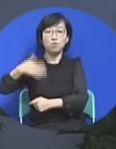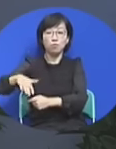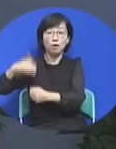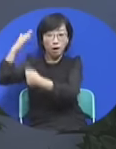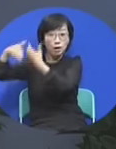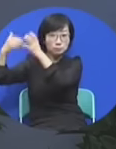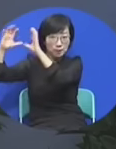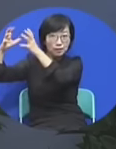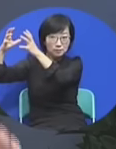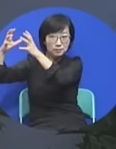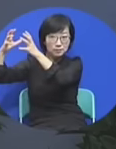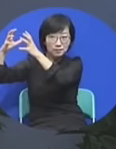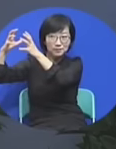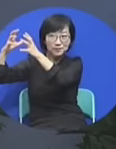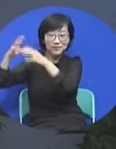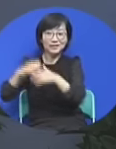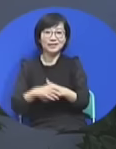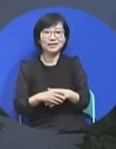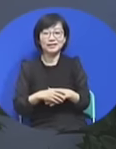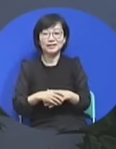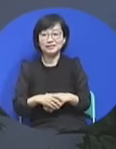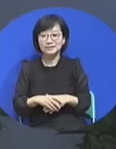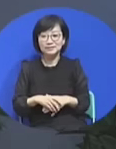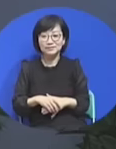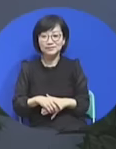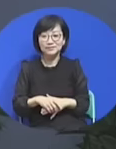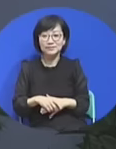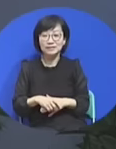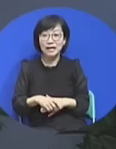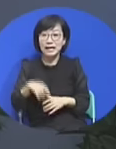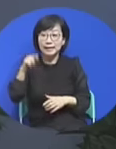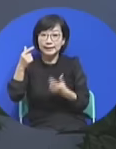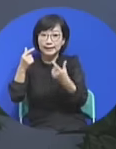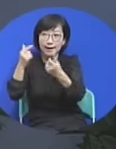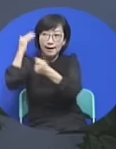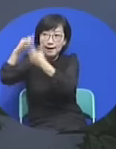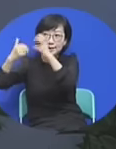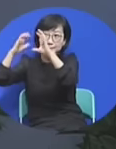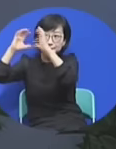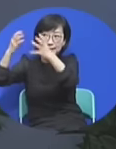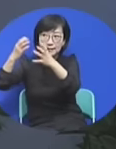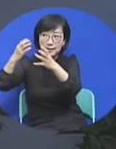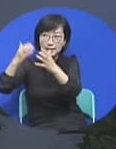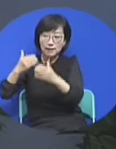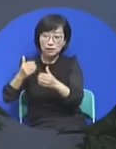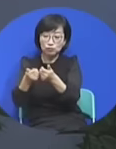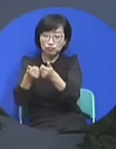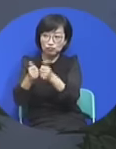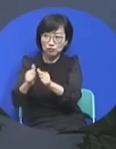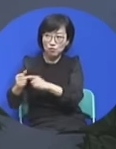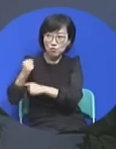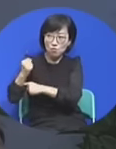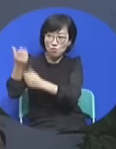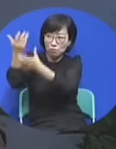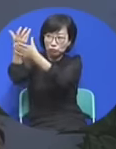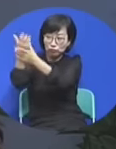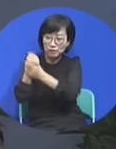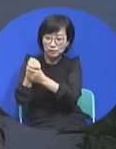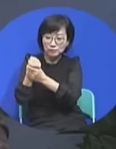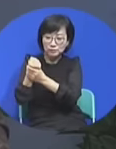그런데 이 축복을 알고 있는 사람이 세계를 살리는 겁니다. The ones who know this mystery save the